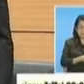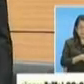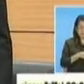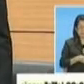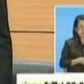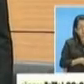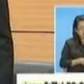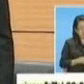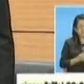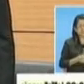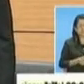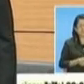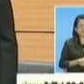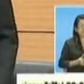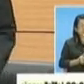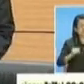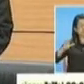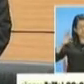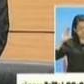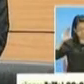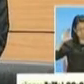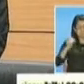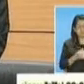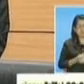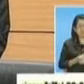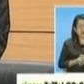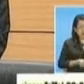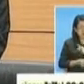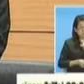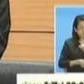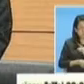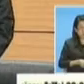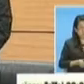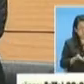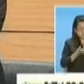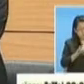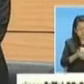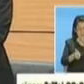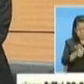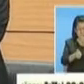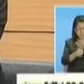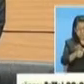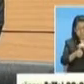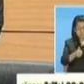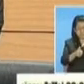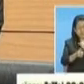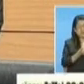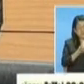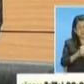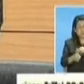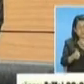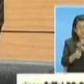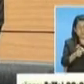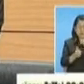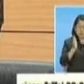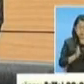ขอถามว่ารัฐบาลท่านจะดูแลคุ้มครองความปลอดภัยของผู้ที่มีความคิด